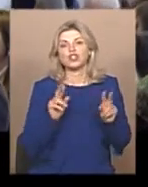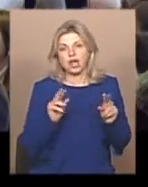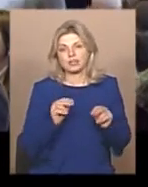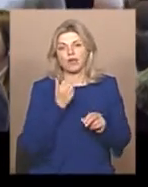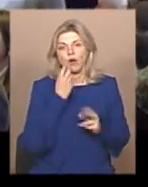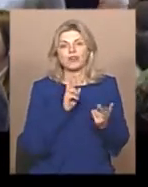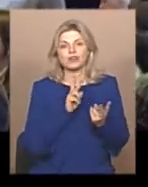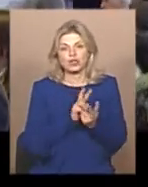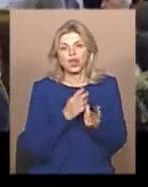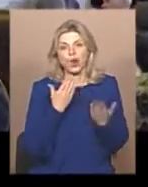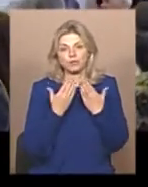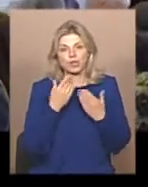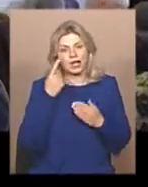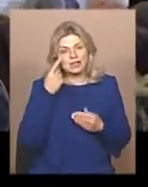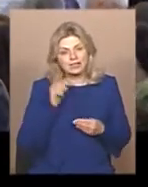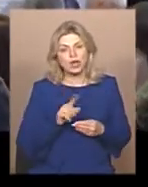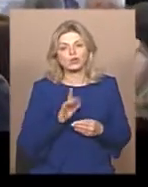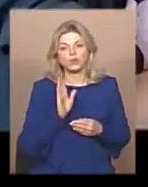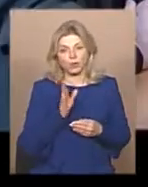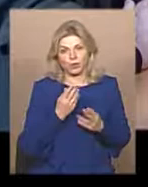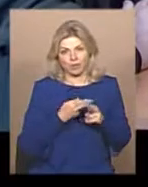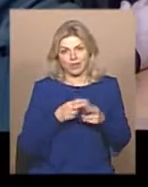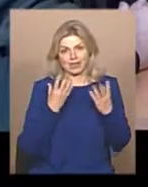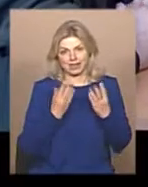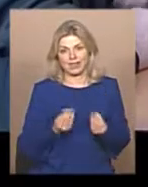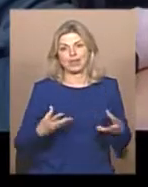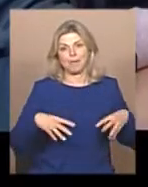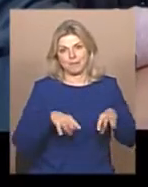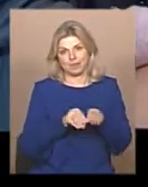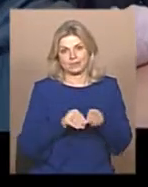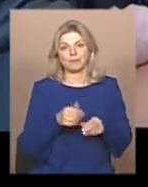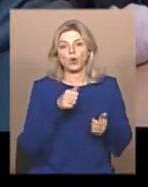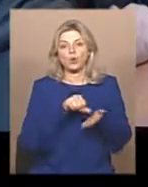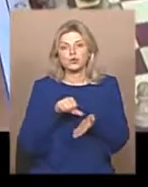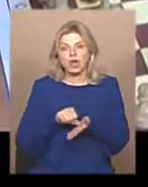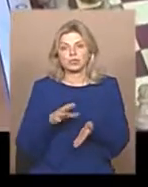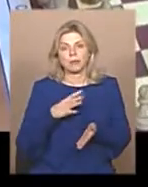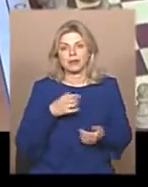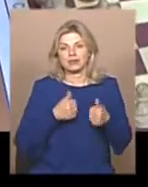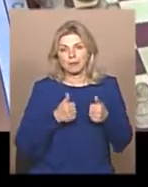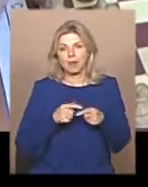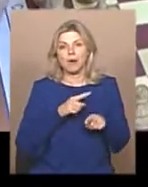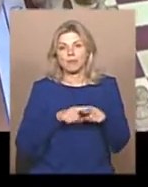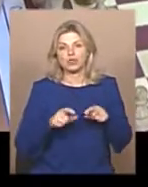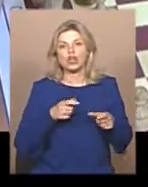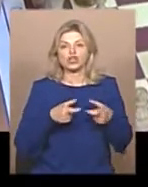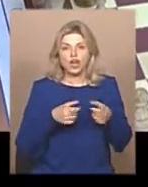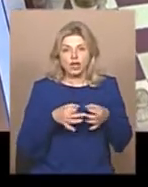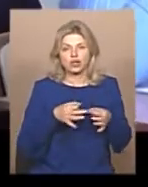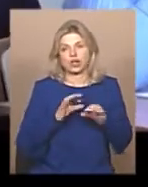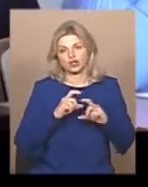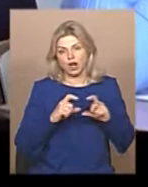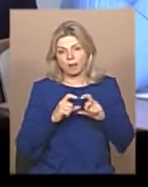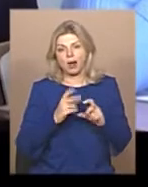общаются и знают, что в этот день они все будут вместе. Учасники змагались у так званих швидких шахах і шашках. На кожну партію